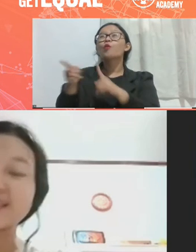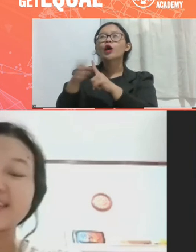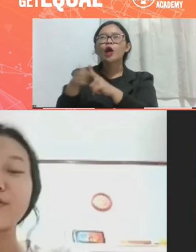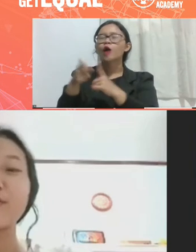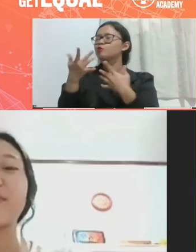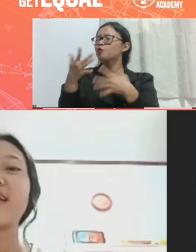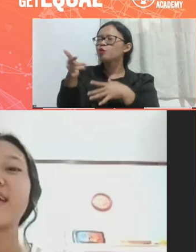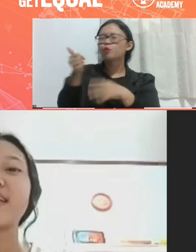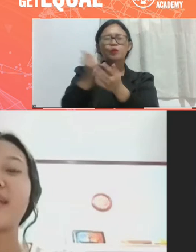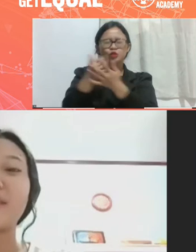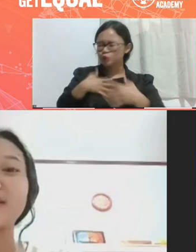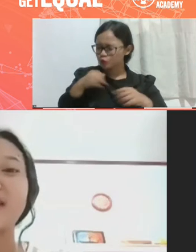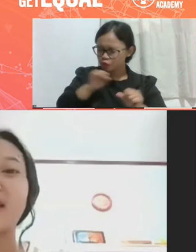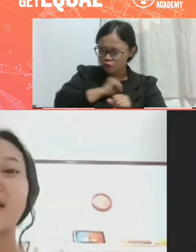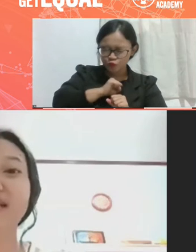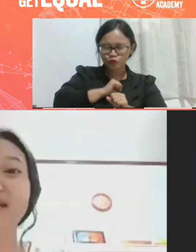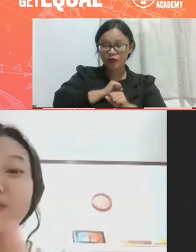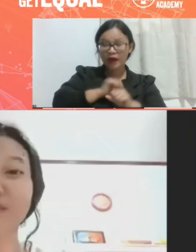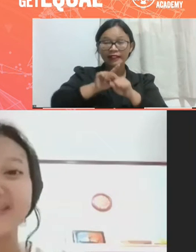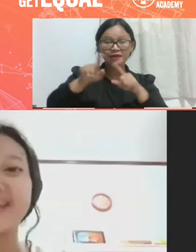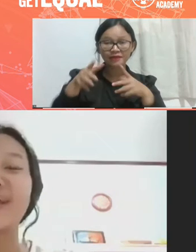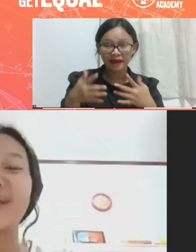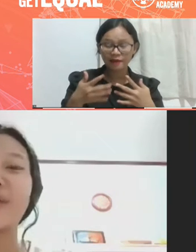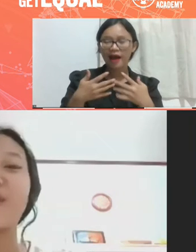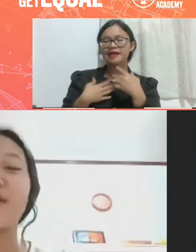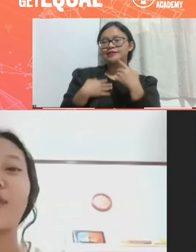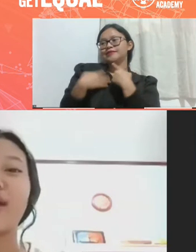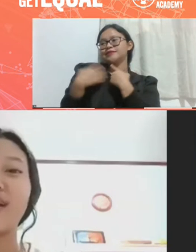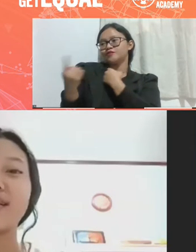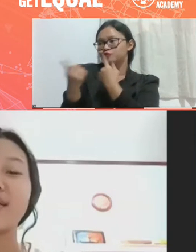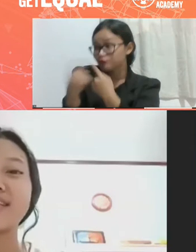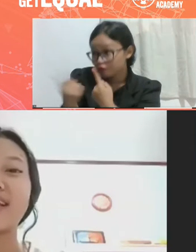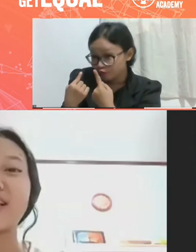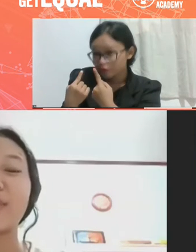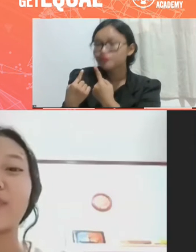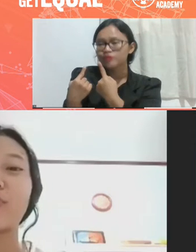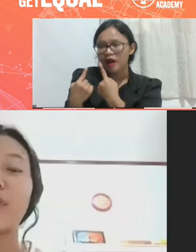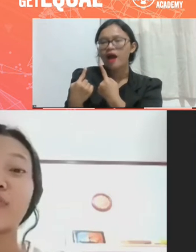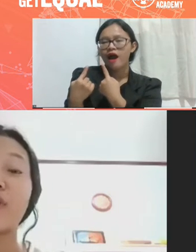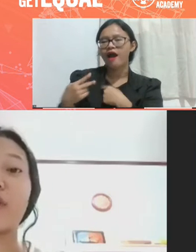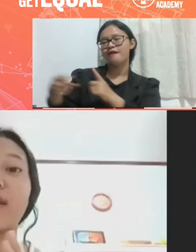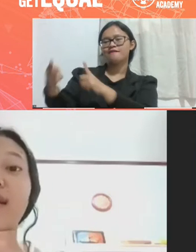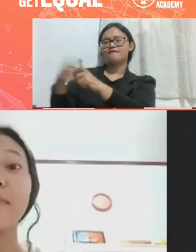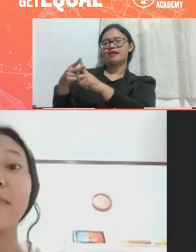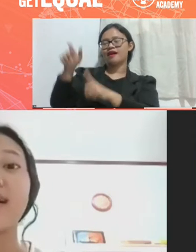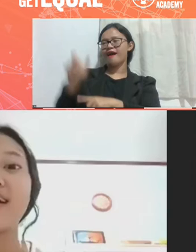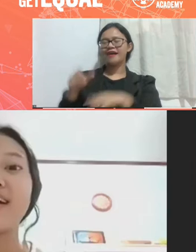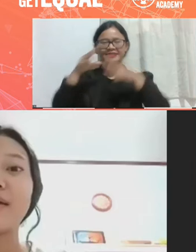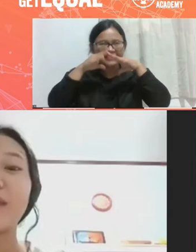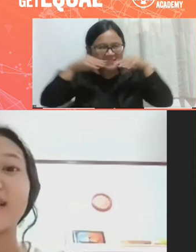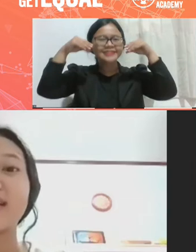gugup, pasti gugup. Tapi saat diskusi dengan Pak Muhammad Farhan, ternyata Pak Muhammad Farhan orangnya